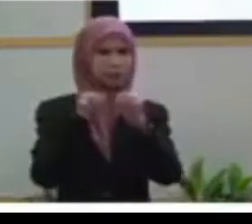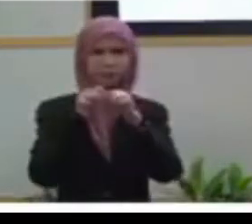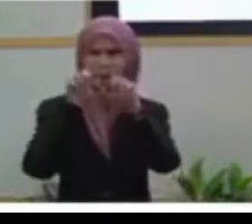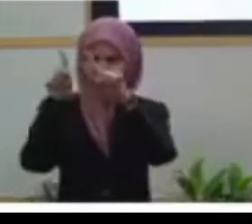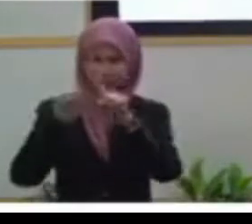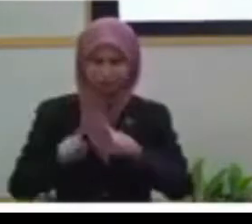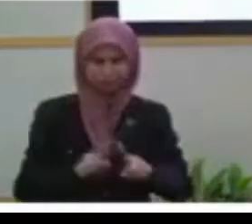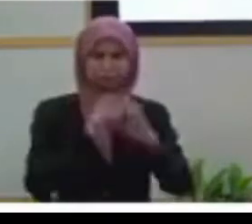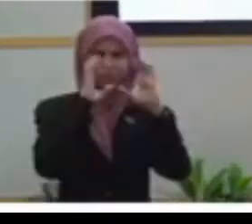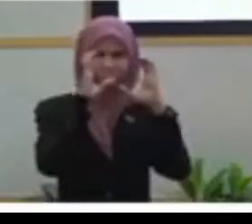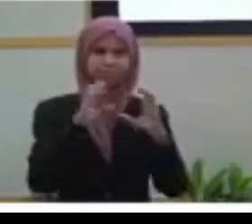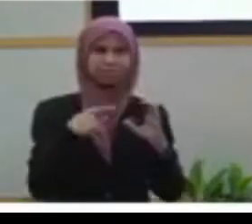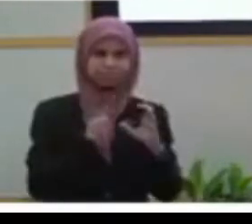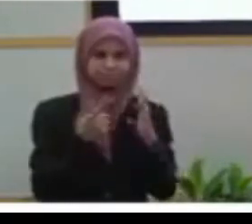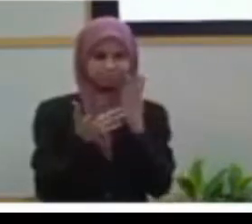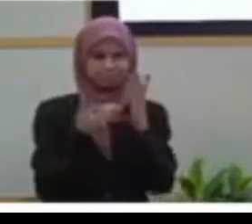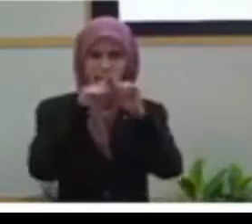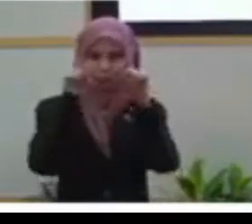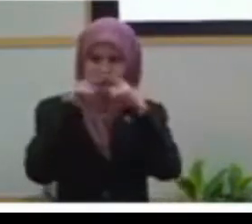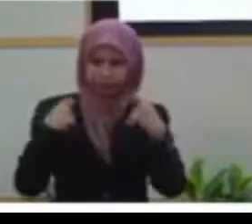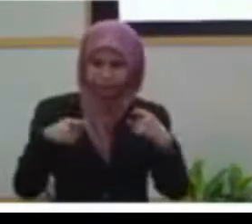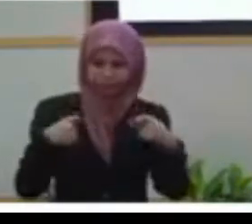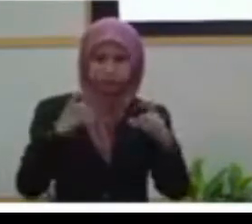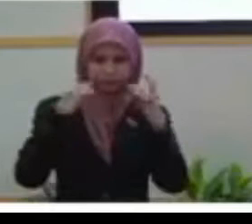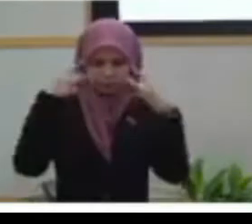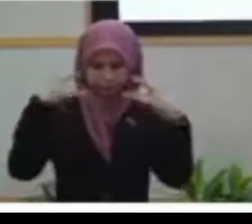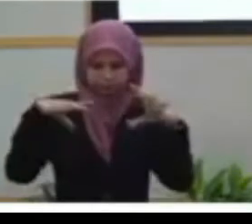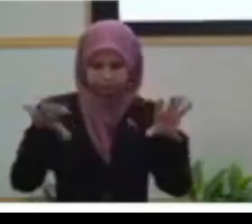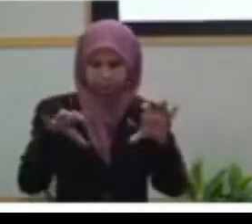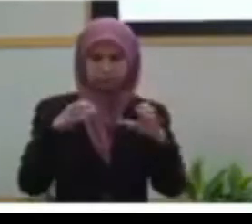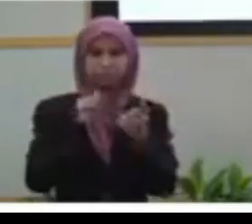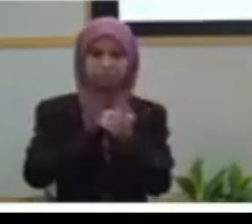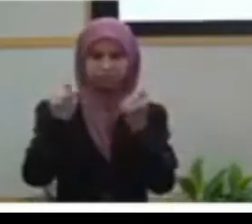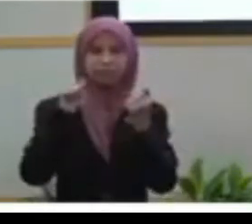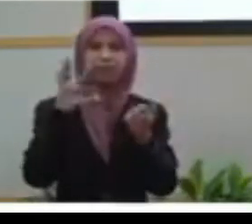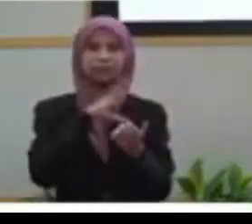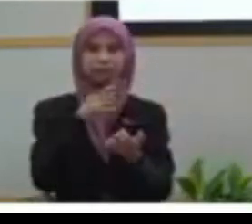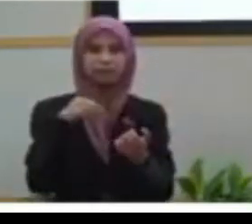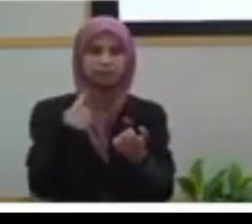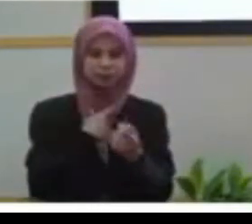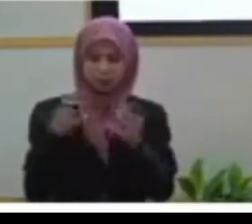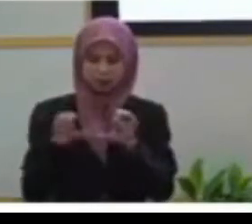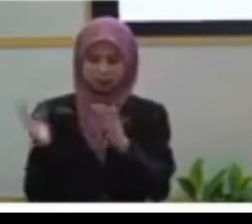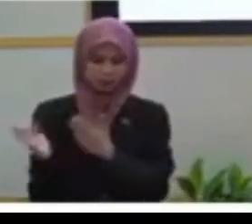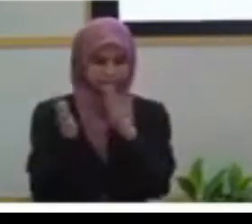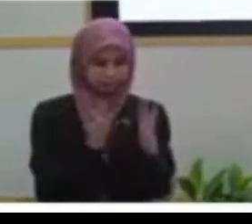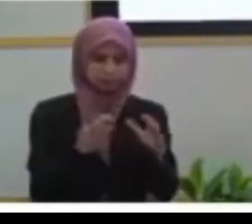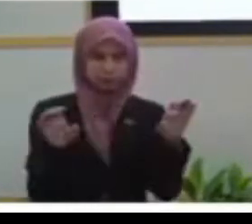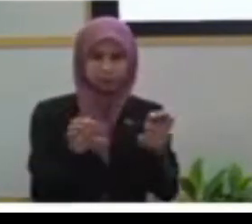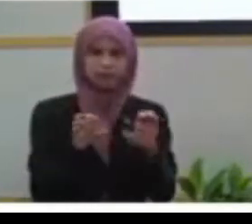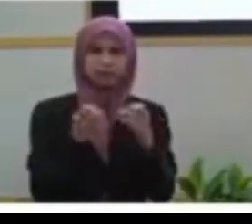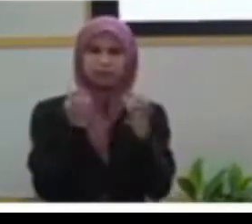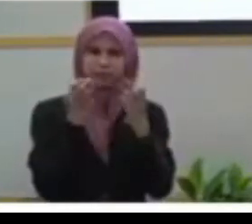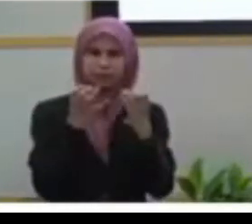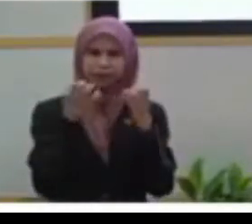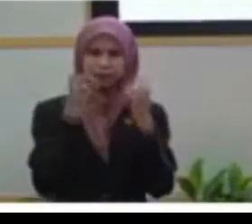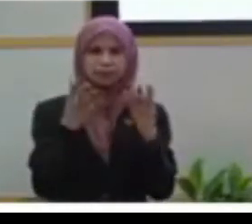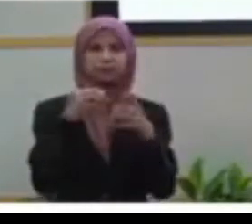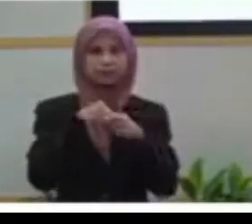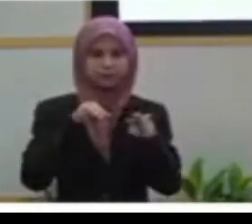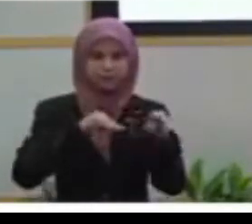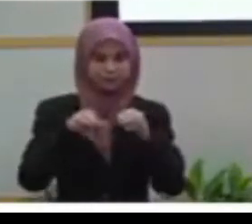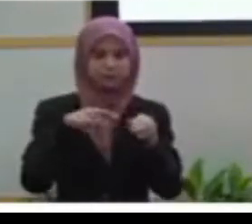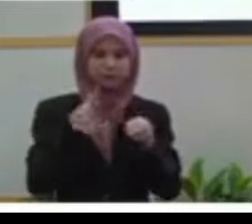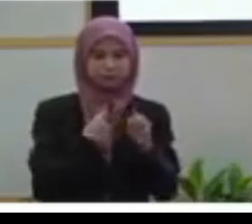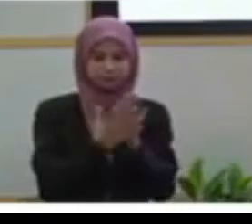menggunakan teori dan kita menjadikan teori sebagai praktis. We make it theory into practice. Banyak teori yang ada di dalam management.